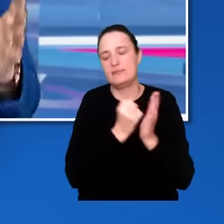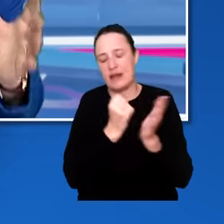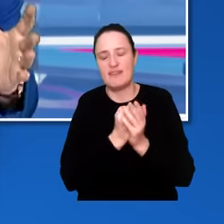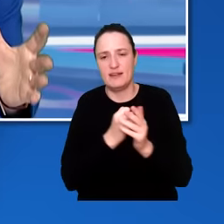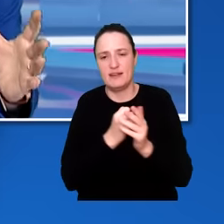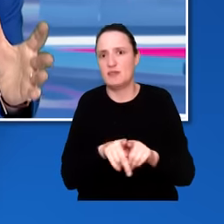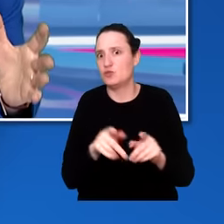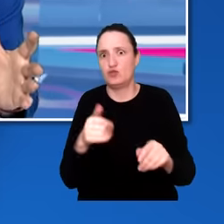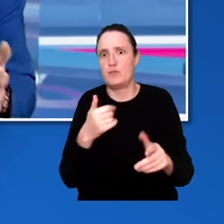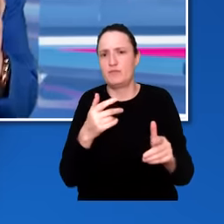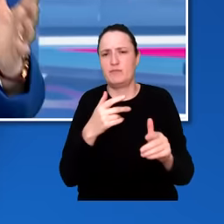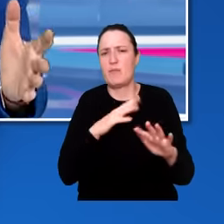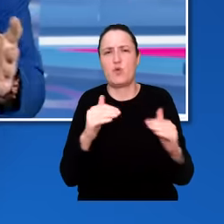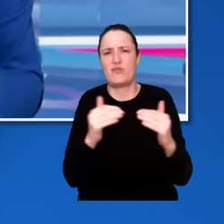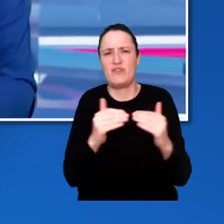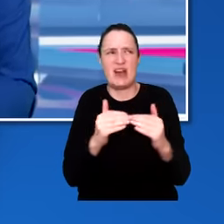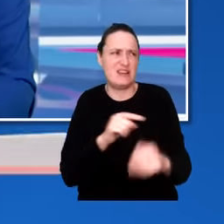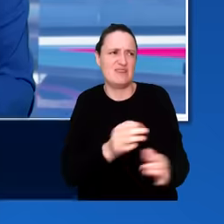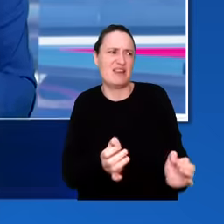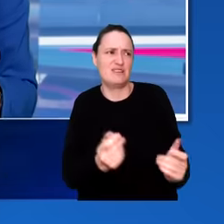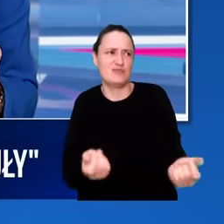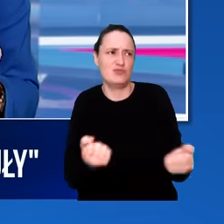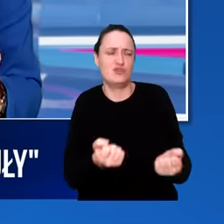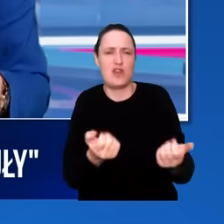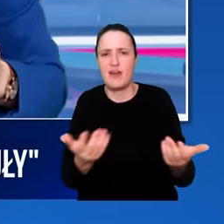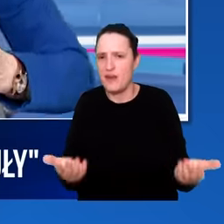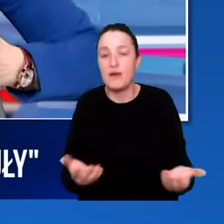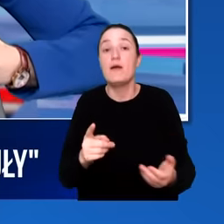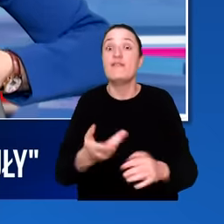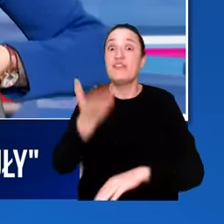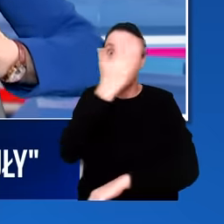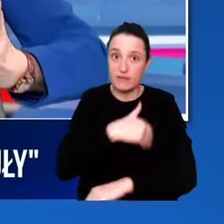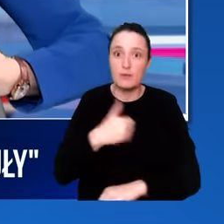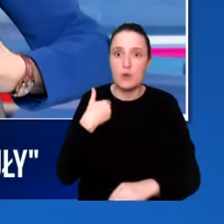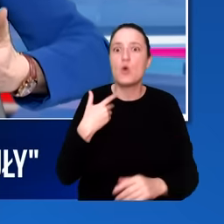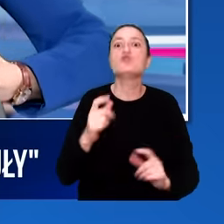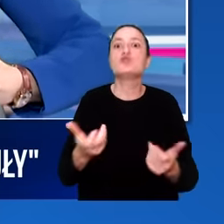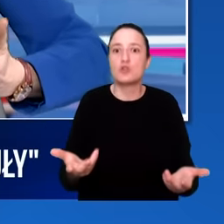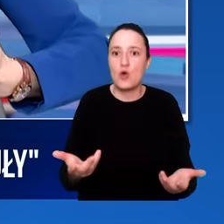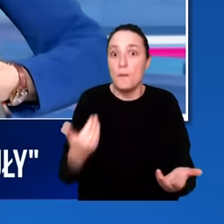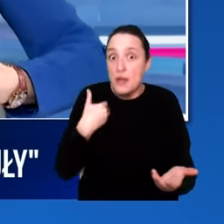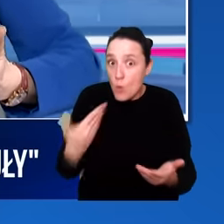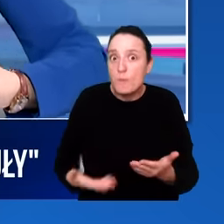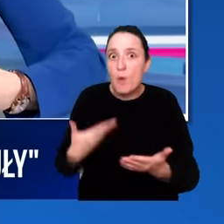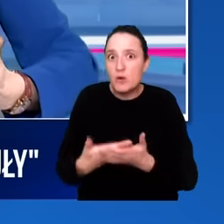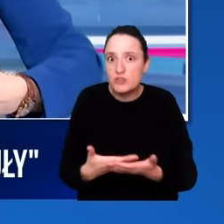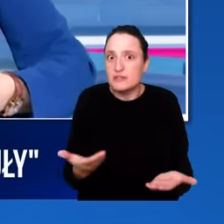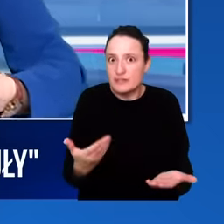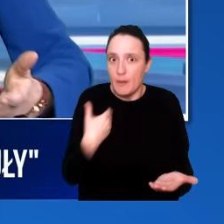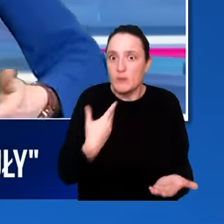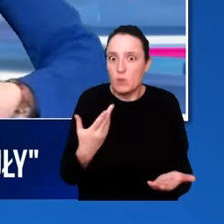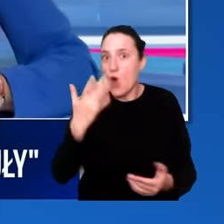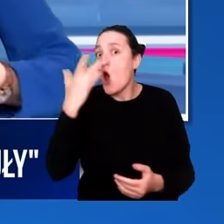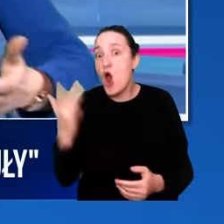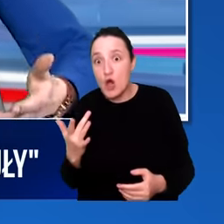skalę nieporównywalnie większą niż to, co teraz jest, to przecież tam była propozycja, żeby Rosjanie